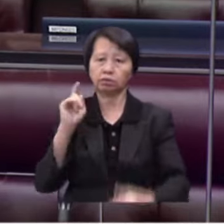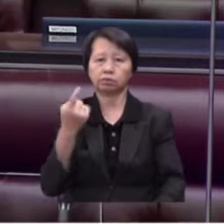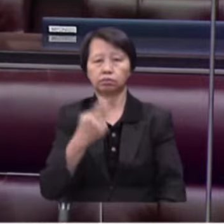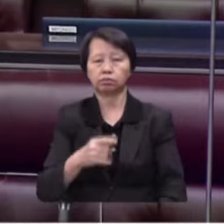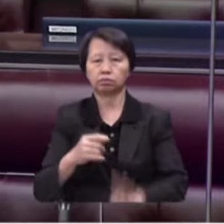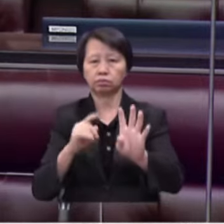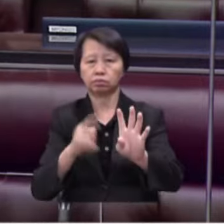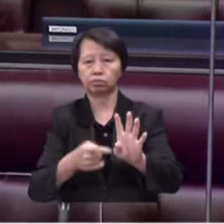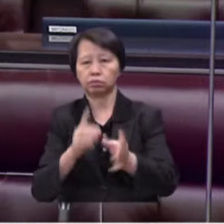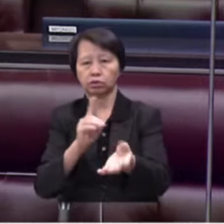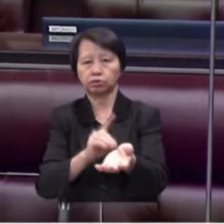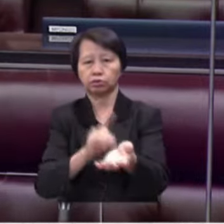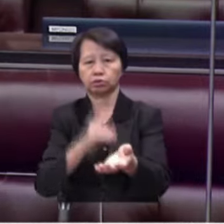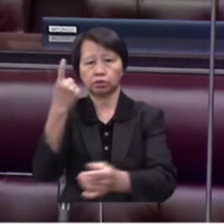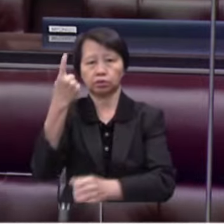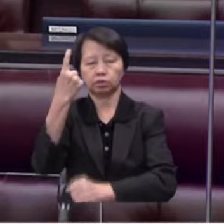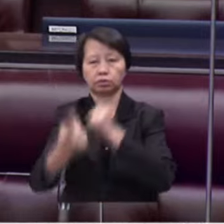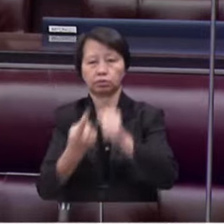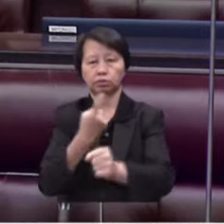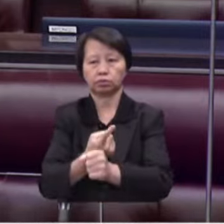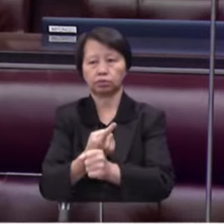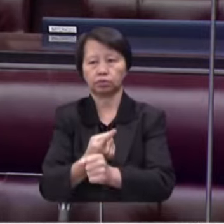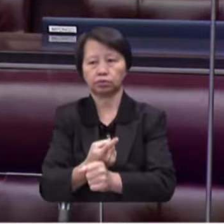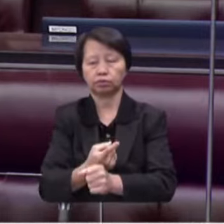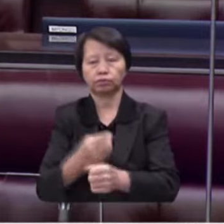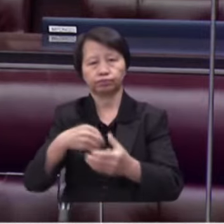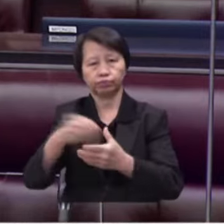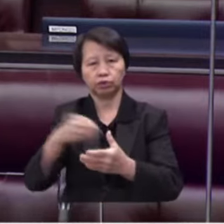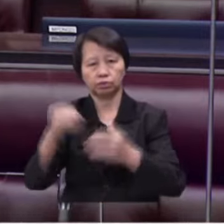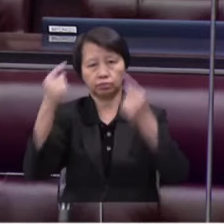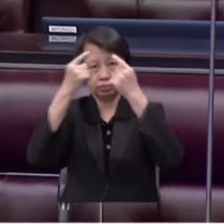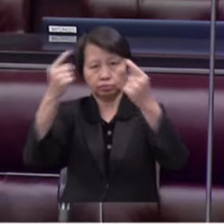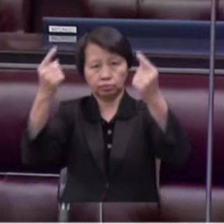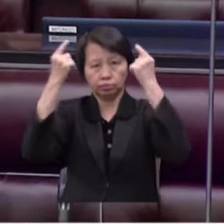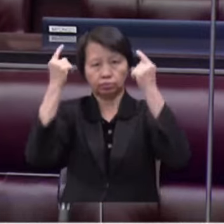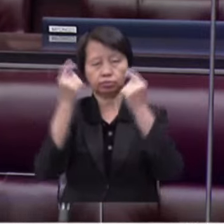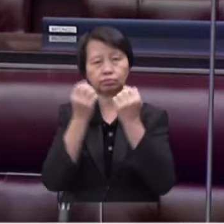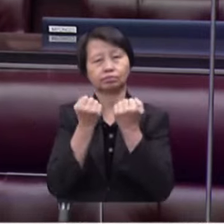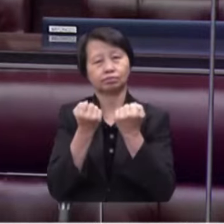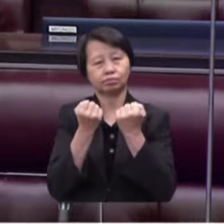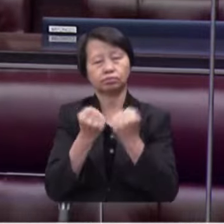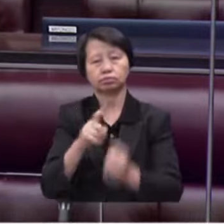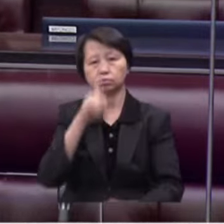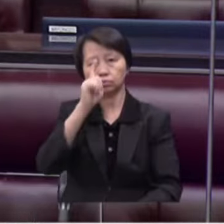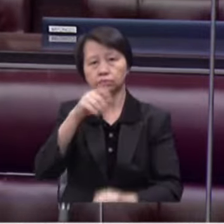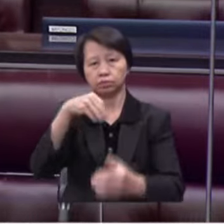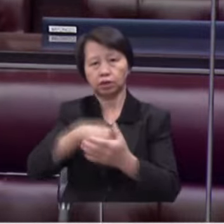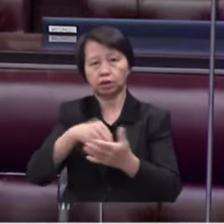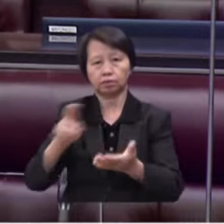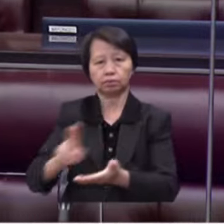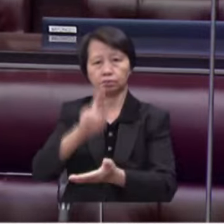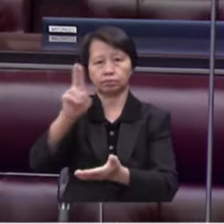4000 dokter setahun pengeluaran graduen yang sebenarnya